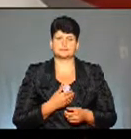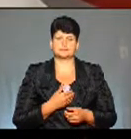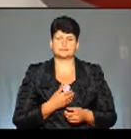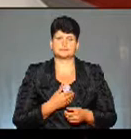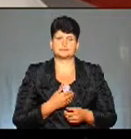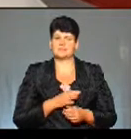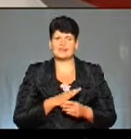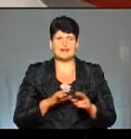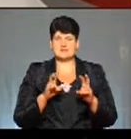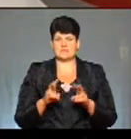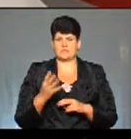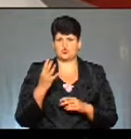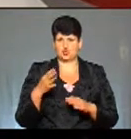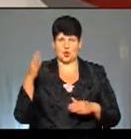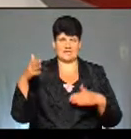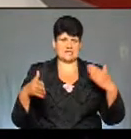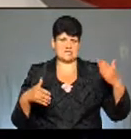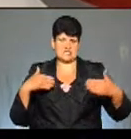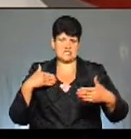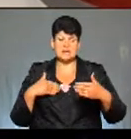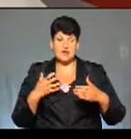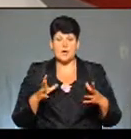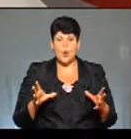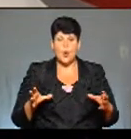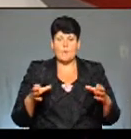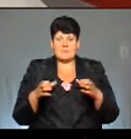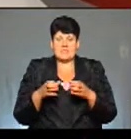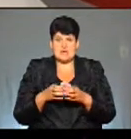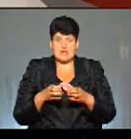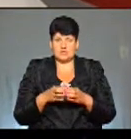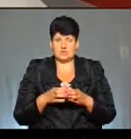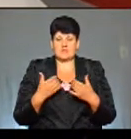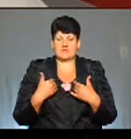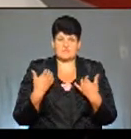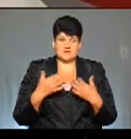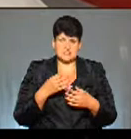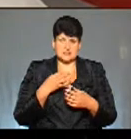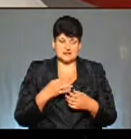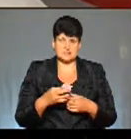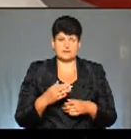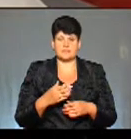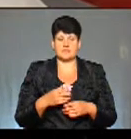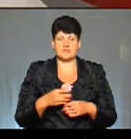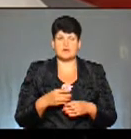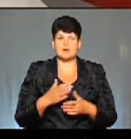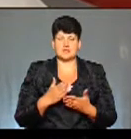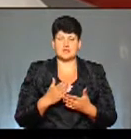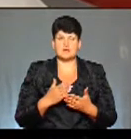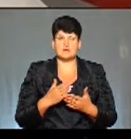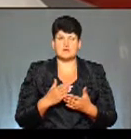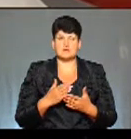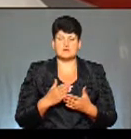не сидіти в чотирьох стінах. І об'єднується, от, власне, що я вже називала, є громадська організація